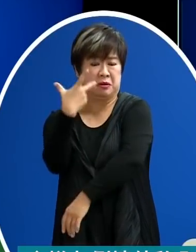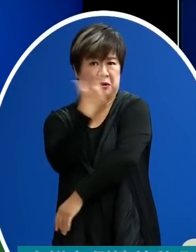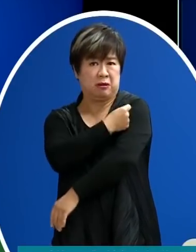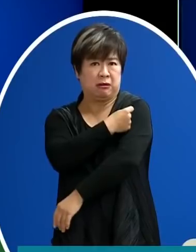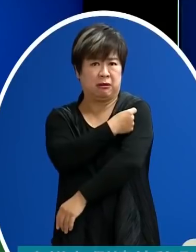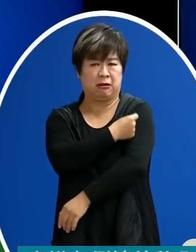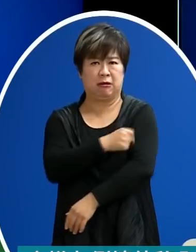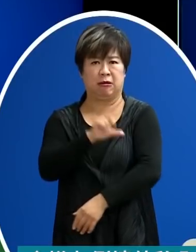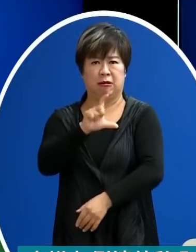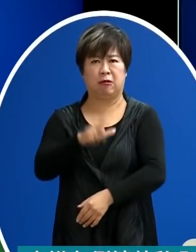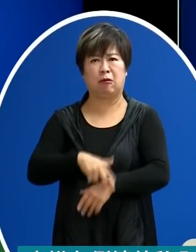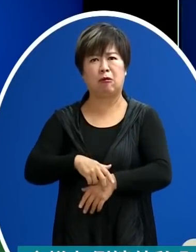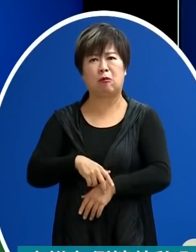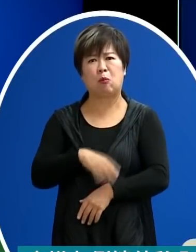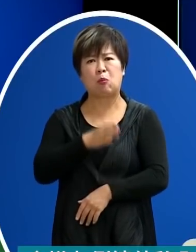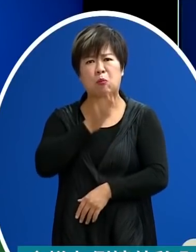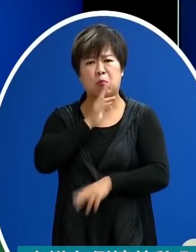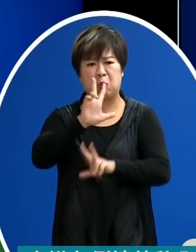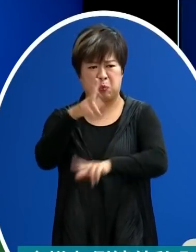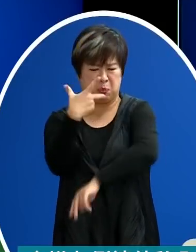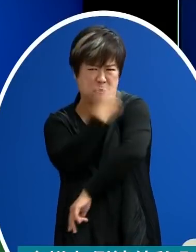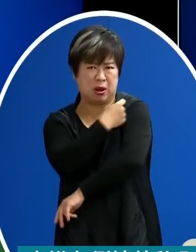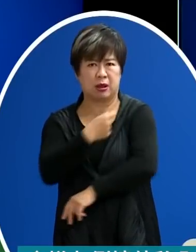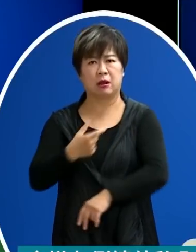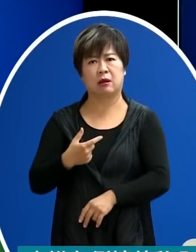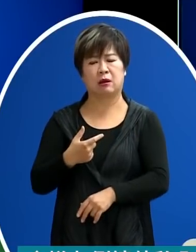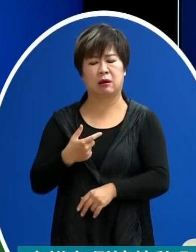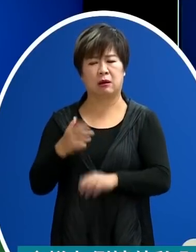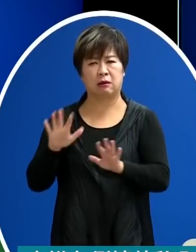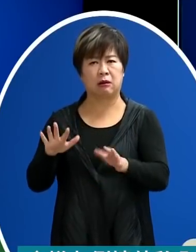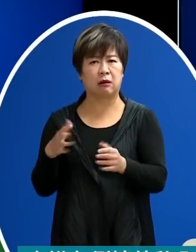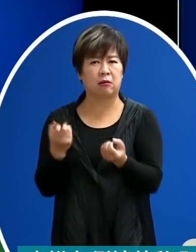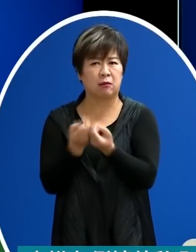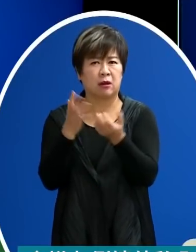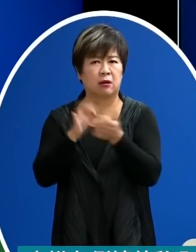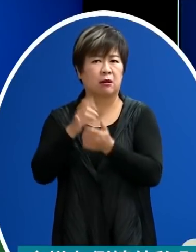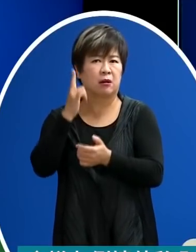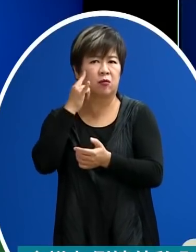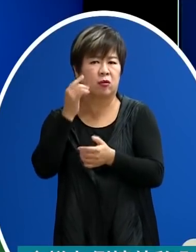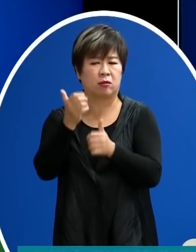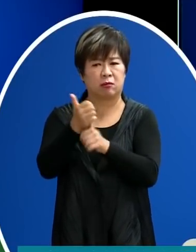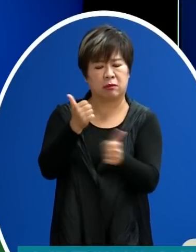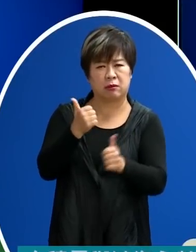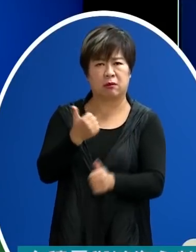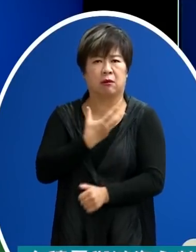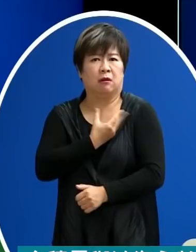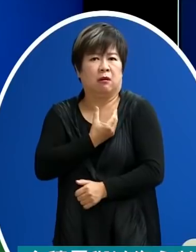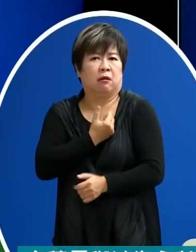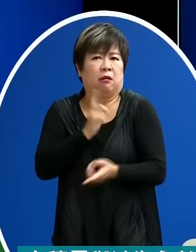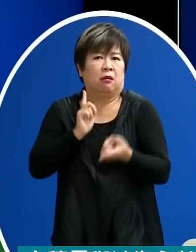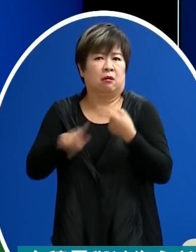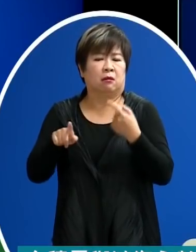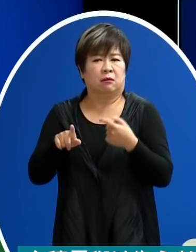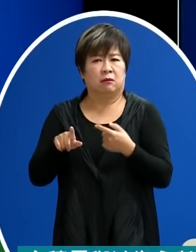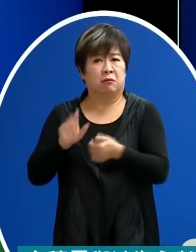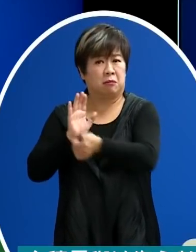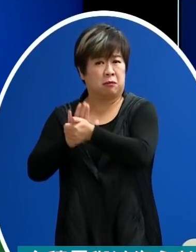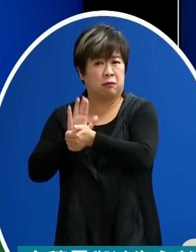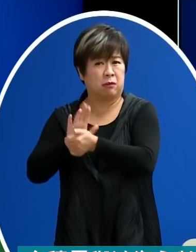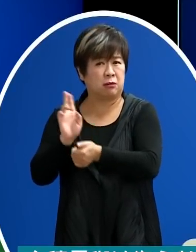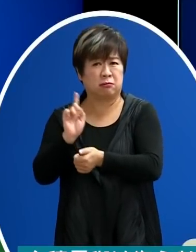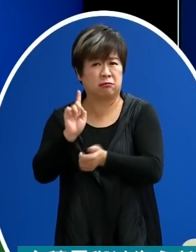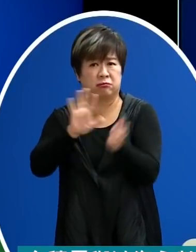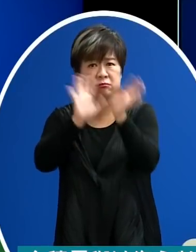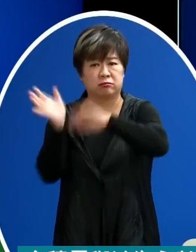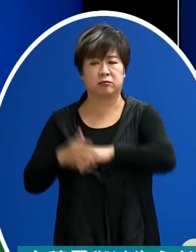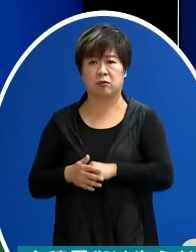意，现在有多出一对母子出现心脏不适的状况，想要问一下后续我们会怎么协助家属处理？那目前